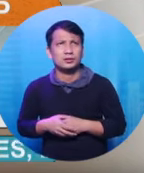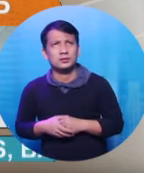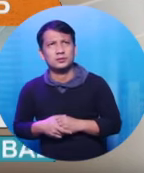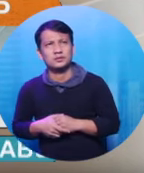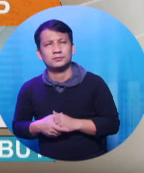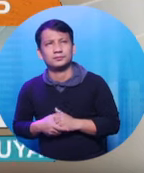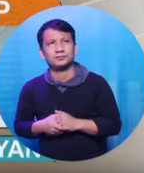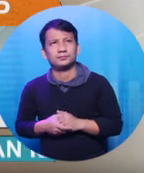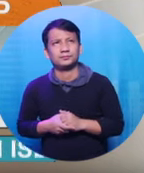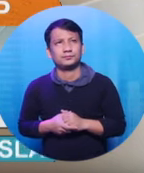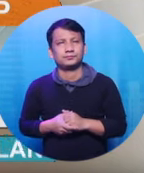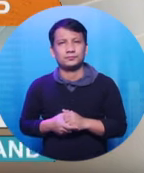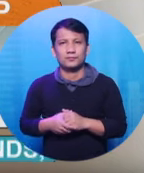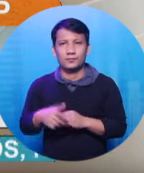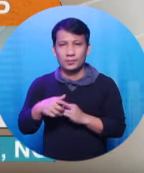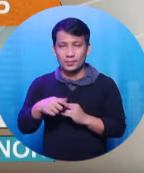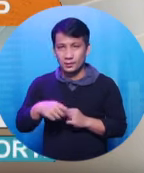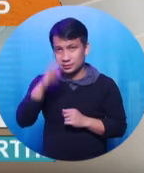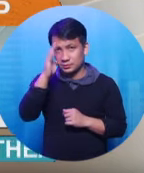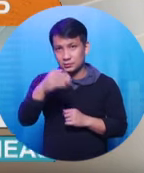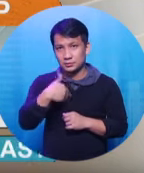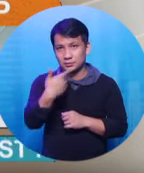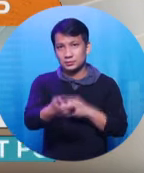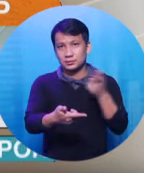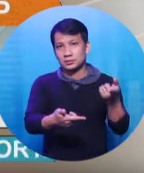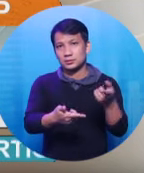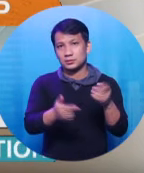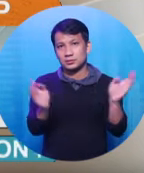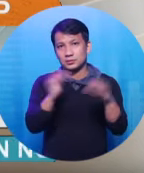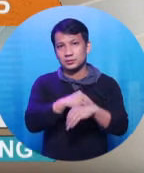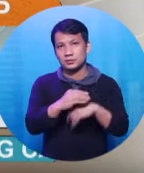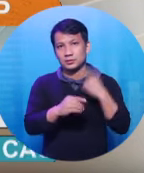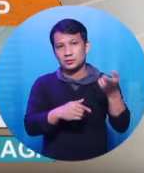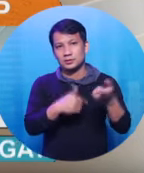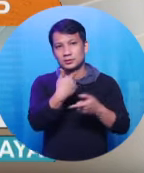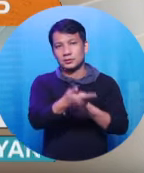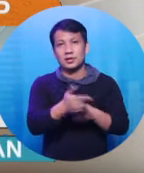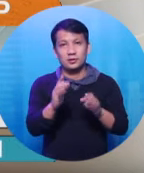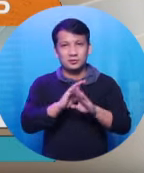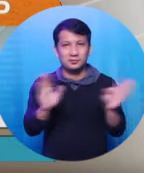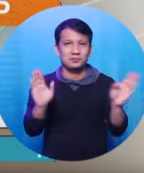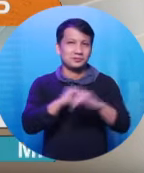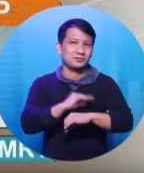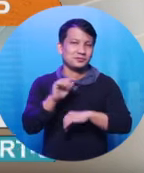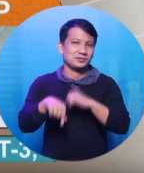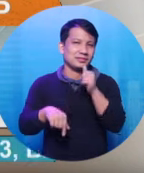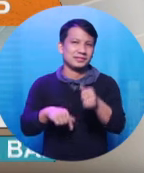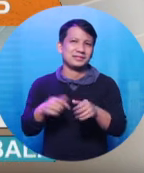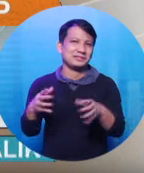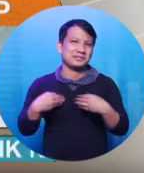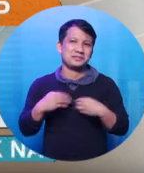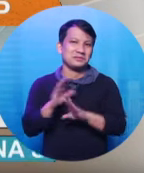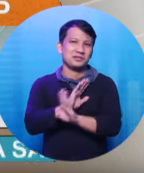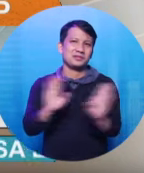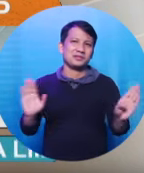selda. So pag pinapuntahan po namin dyan, wala ko siya sa loob ng opisina at nasa aircon? Wala po, hindi po kami